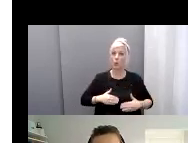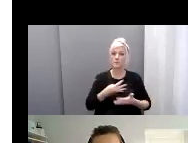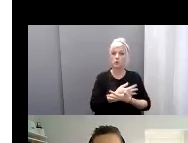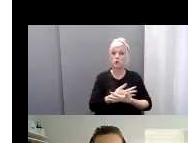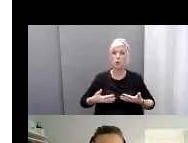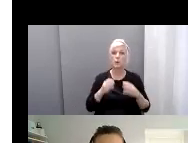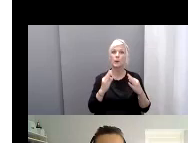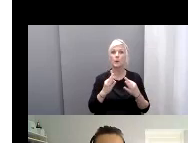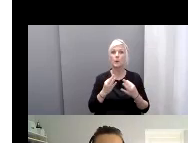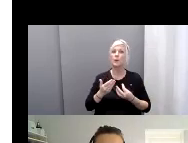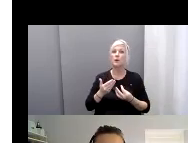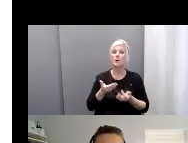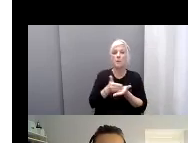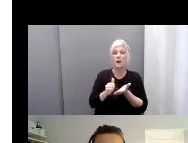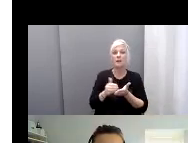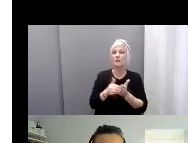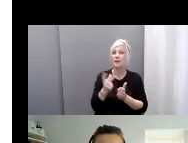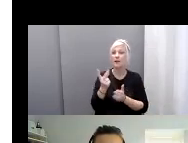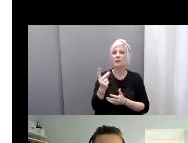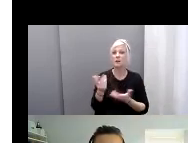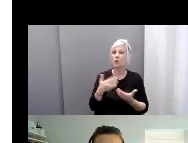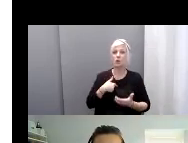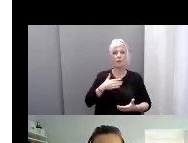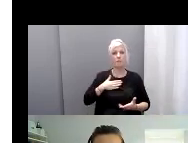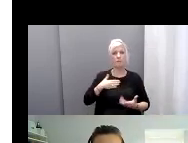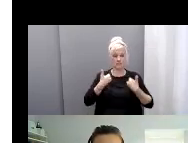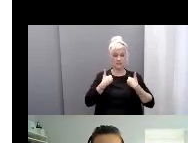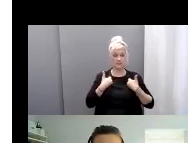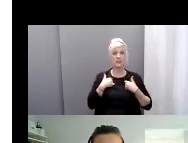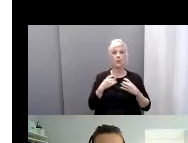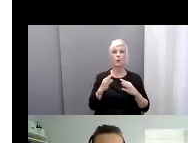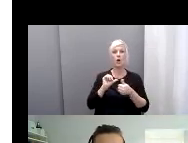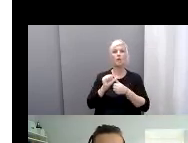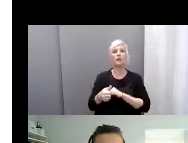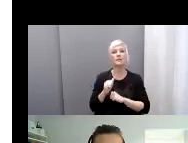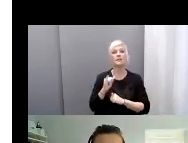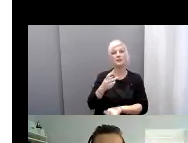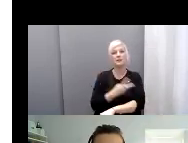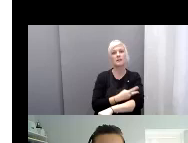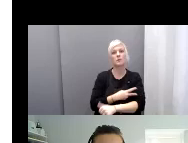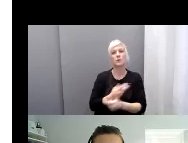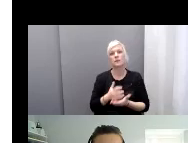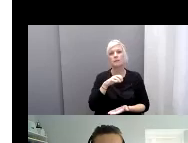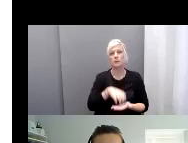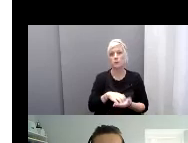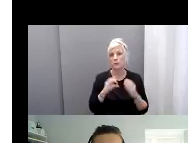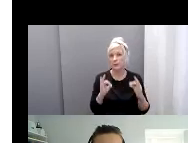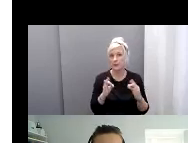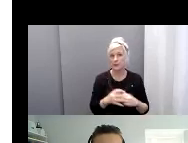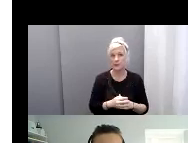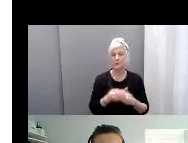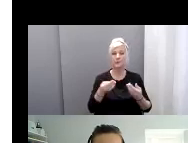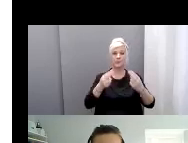ena vill och hur kommer man överens om det i en sexuell situation? Den tredje bubblan handlar om